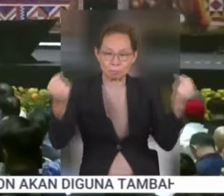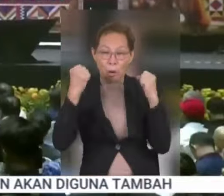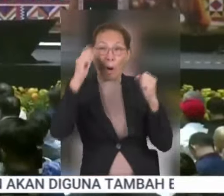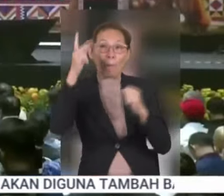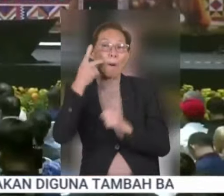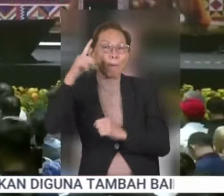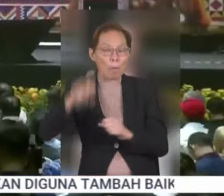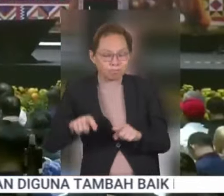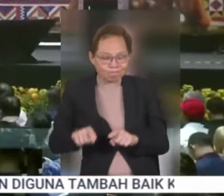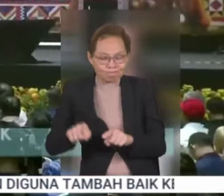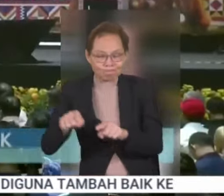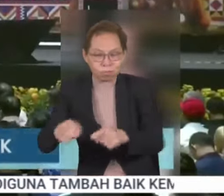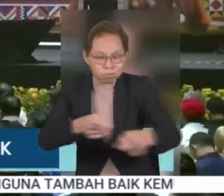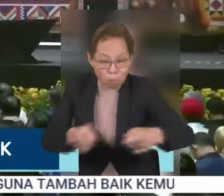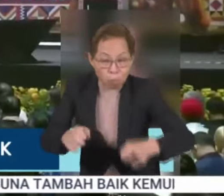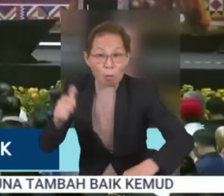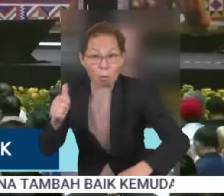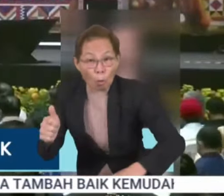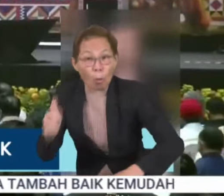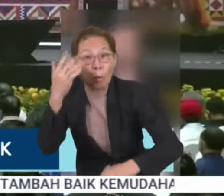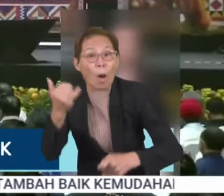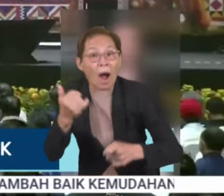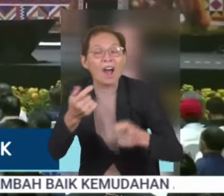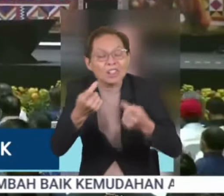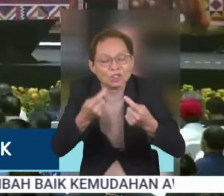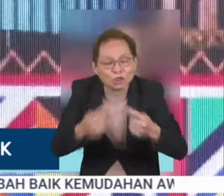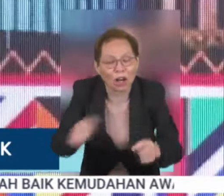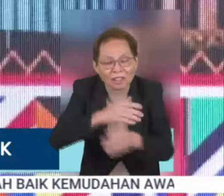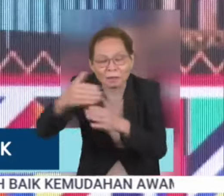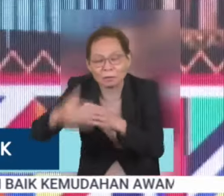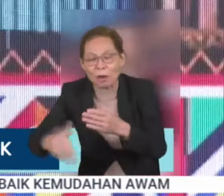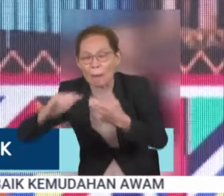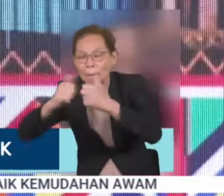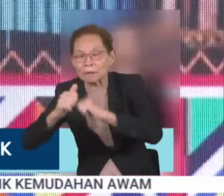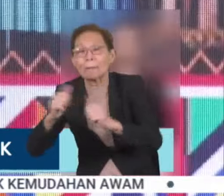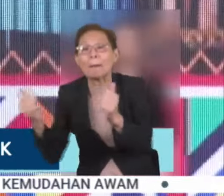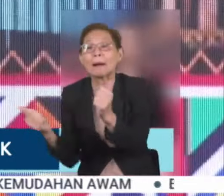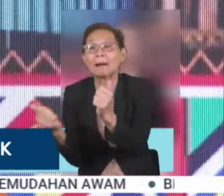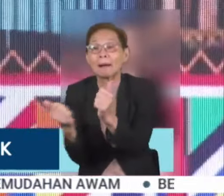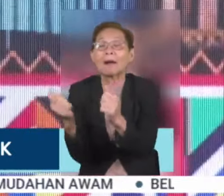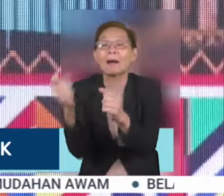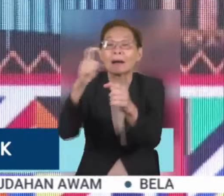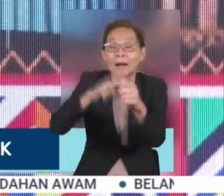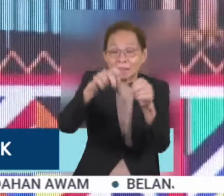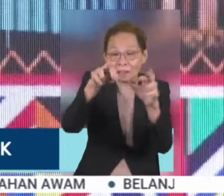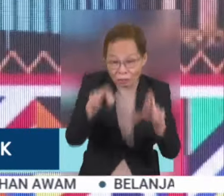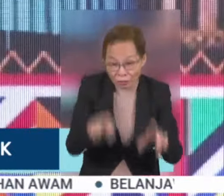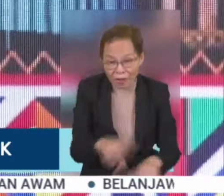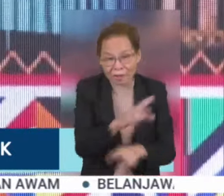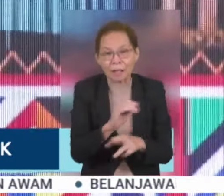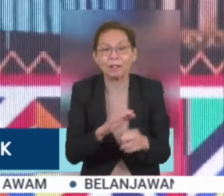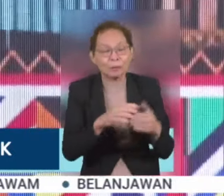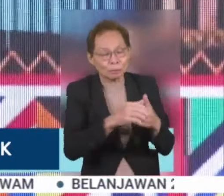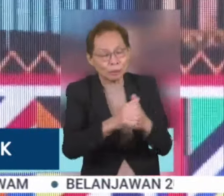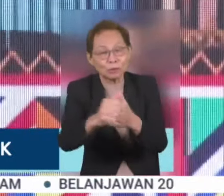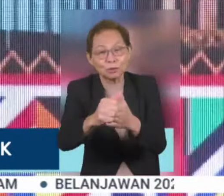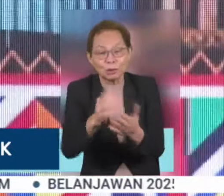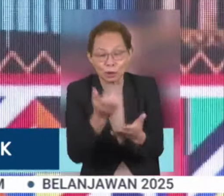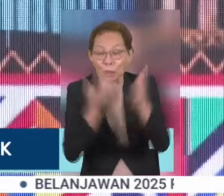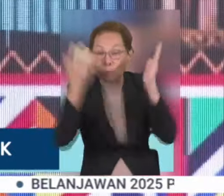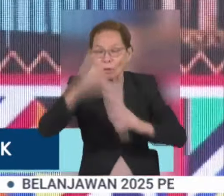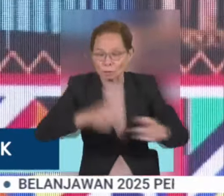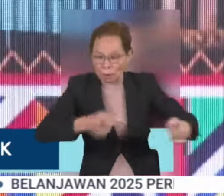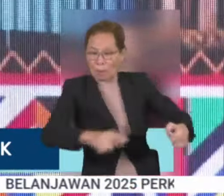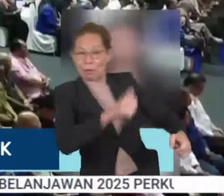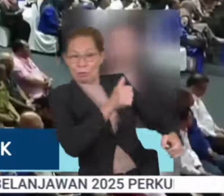Kestabilan politik perlu seiring dengan tabi urus yang baik sebagai usaha menyelesaikan semua isu berkaitan rakyat sekaligus memacu ekonomi negara. Perdana Menteri menegaskan tabi